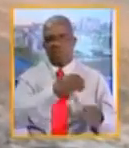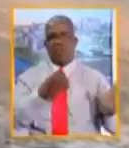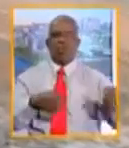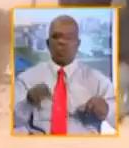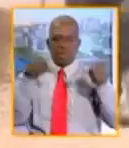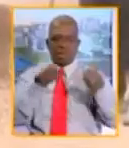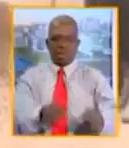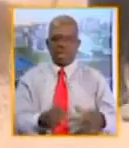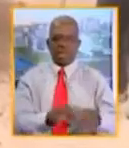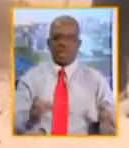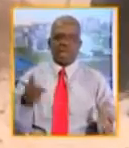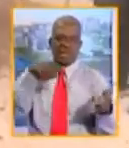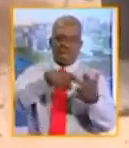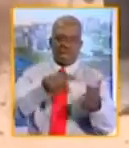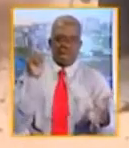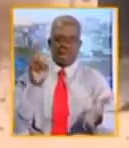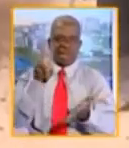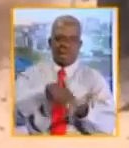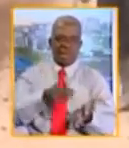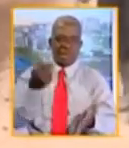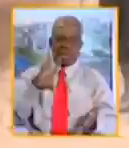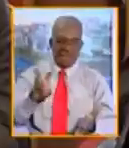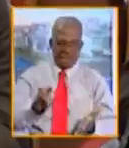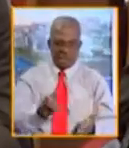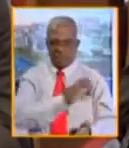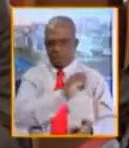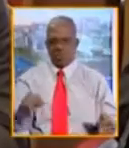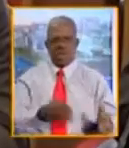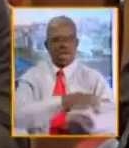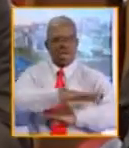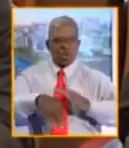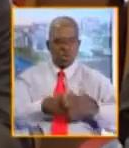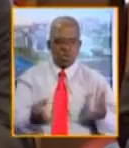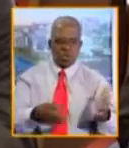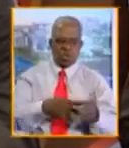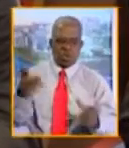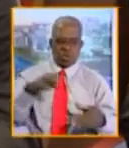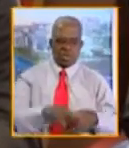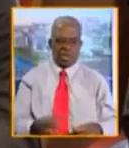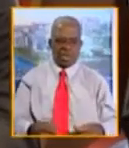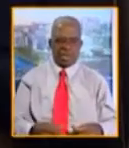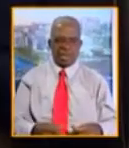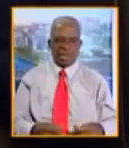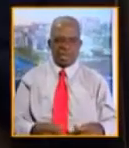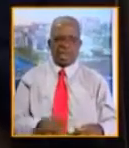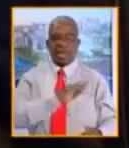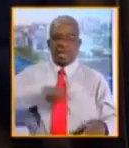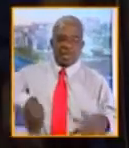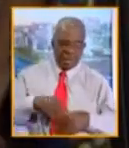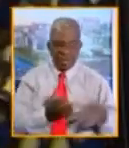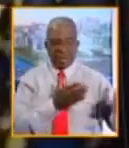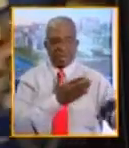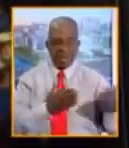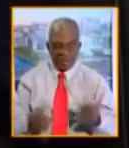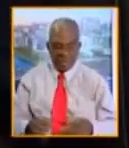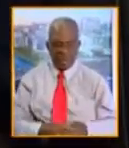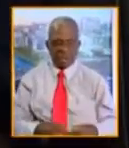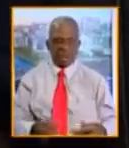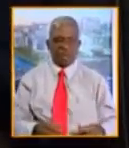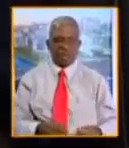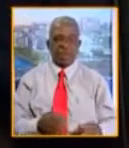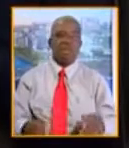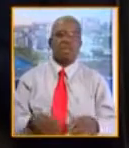dette de 2016 aux fournisseurs de l'État, des collectivités territoriales et des établissements publics nationaux. Au